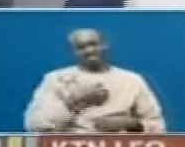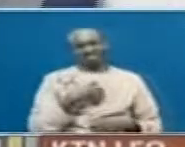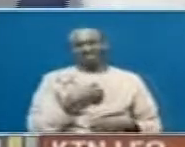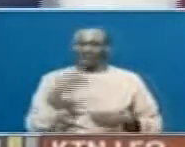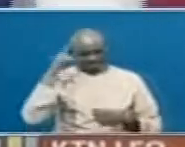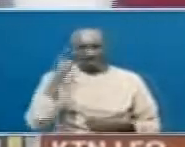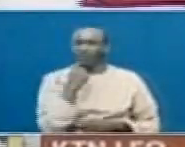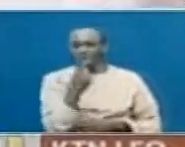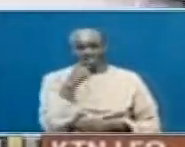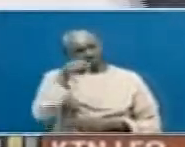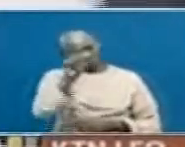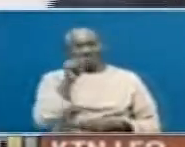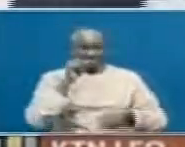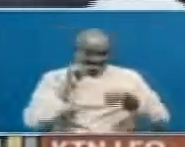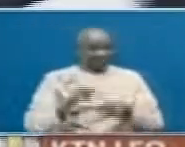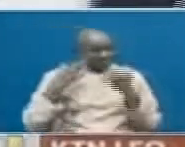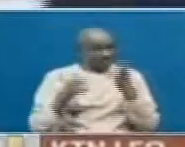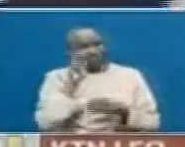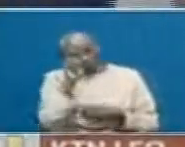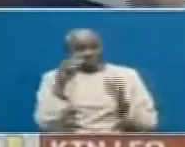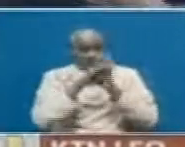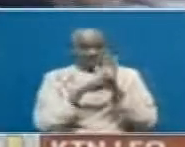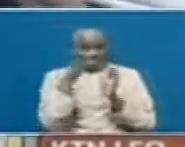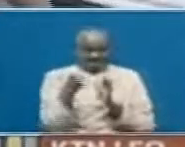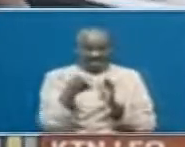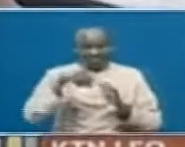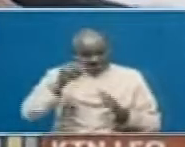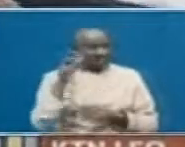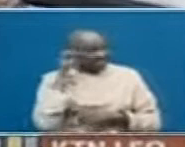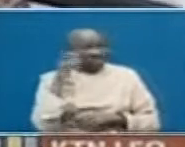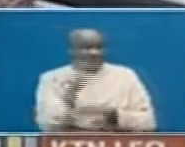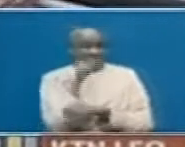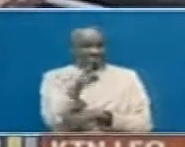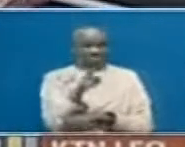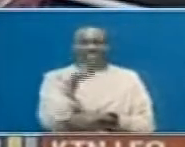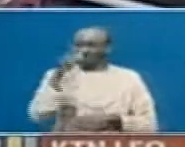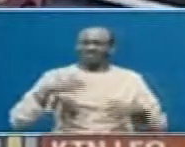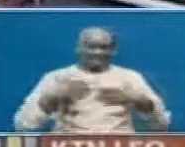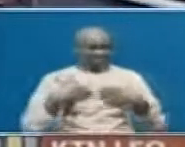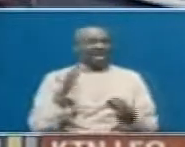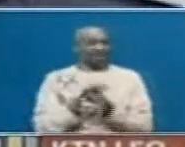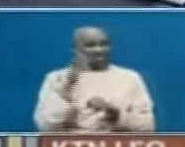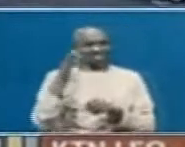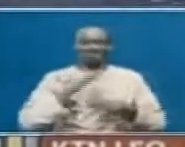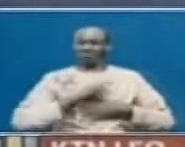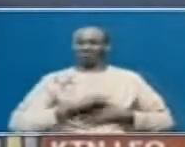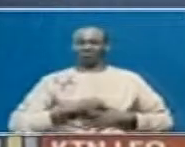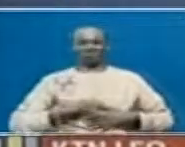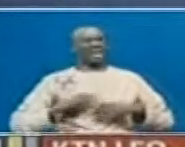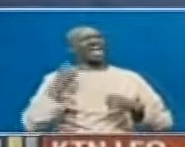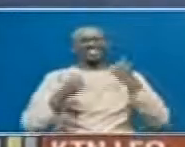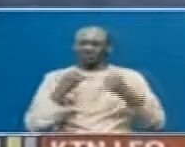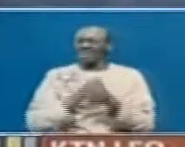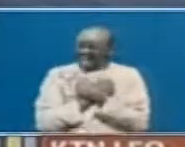Daniel Arap Moi ikiwa atazama saizi alafu wimbo huu anausikia atafurahi sana, hata kuwa upenda